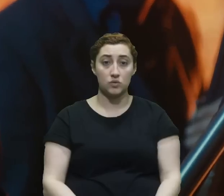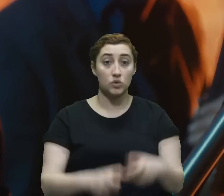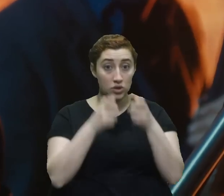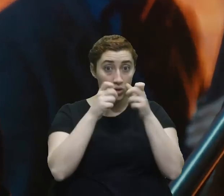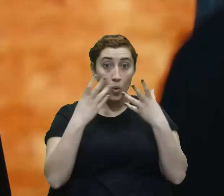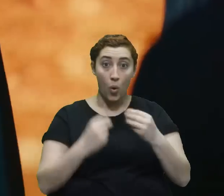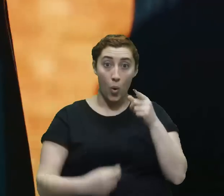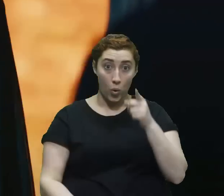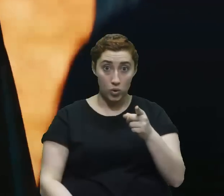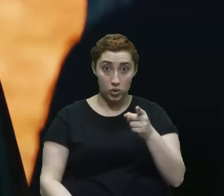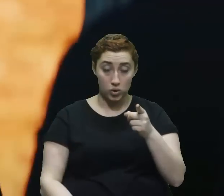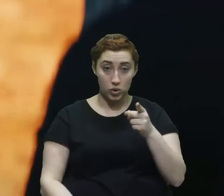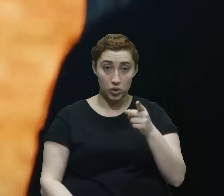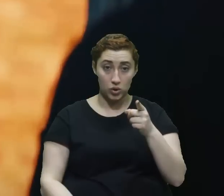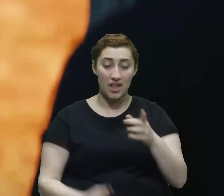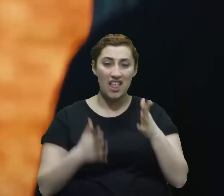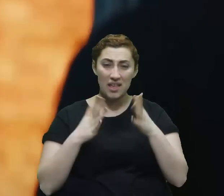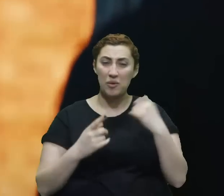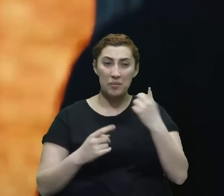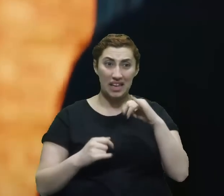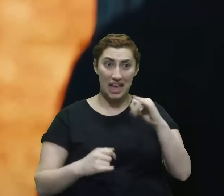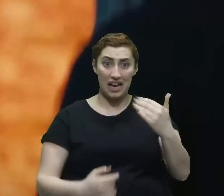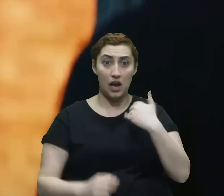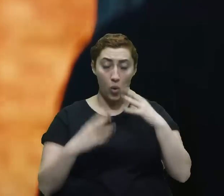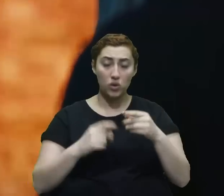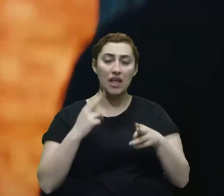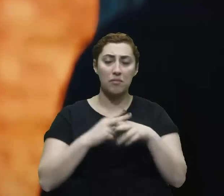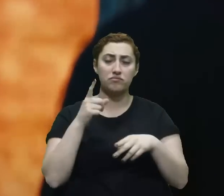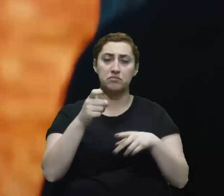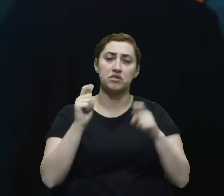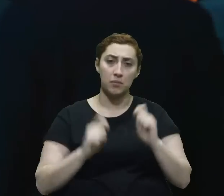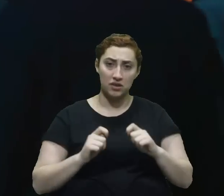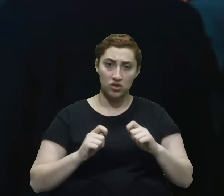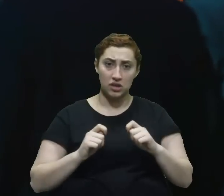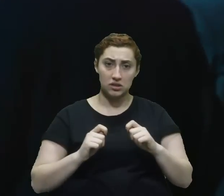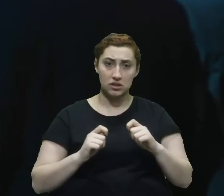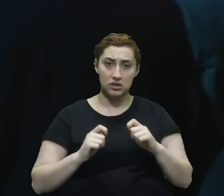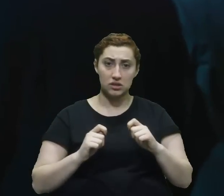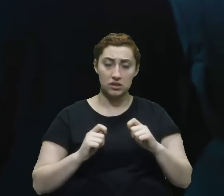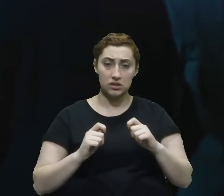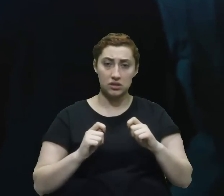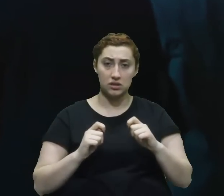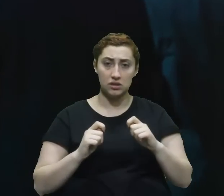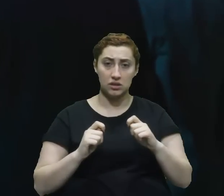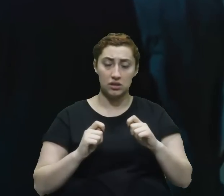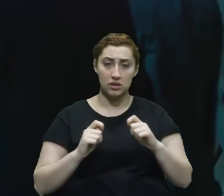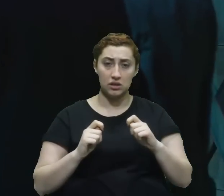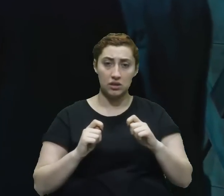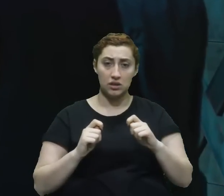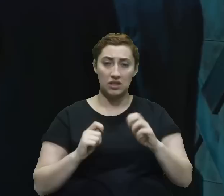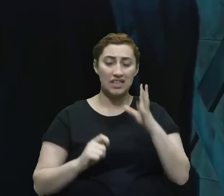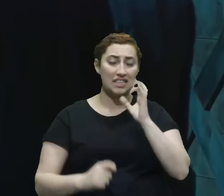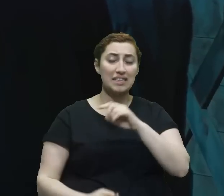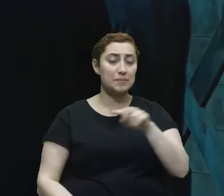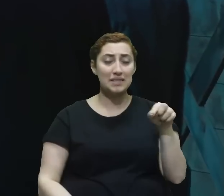Gözünüzü dört açın. Depoya biri yaklaşırsa ateş açacaksınız. Adamlar dikkatle dinliyor.